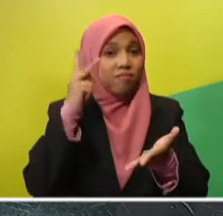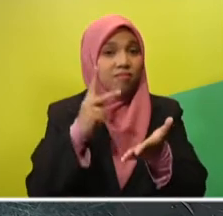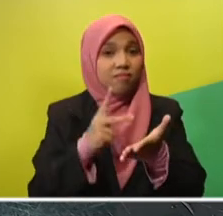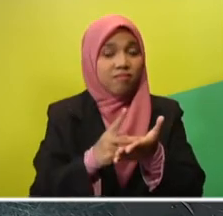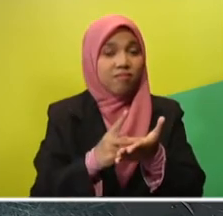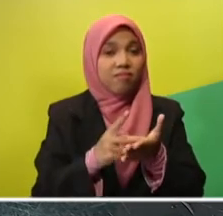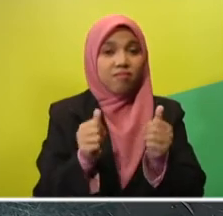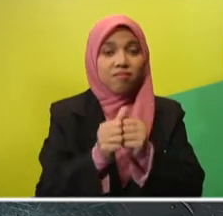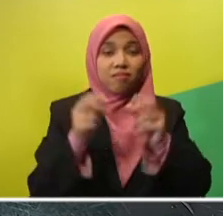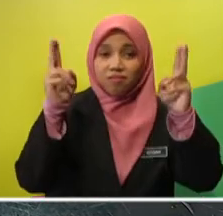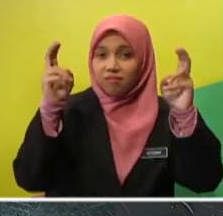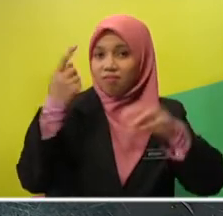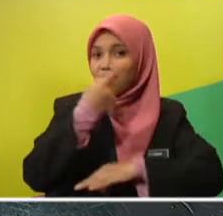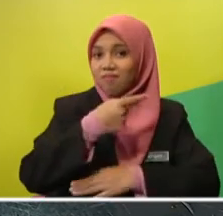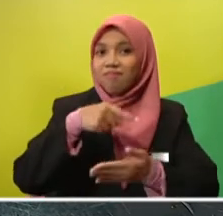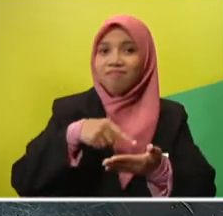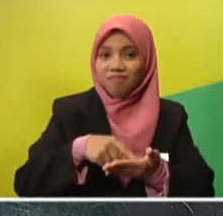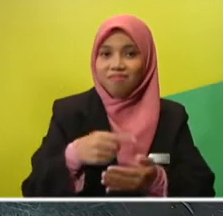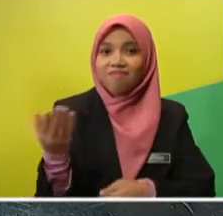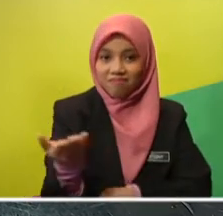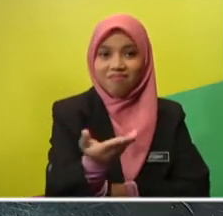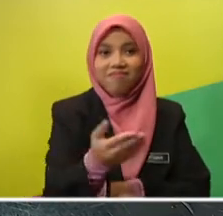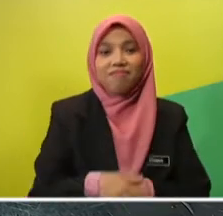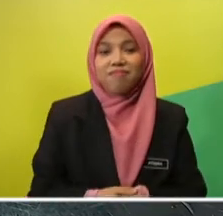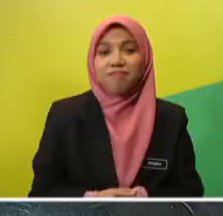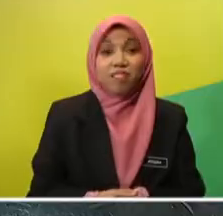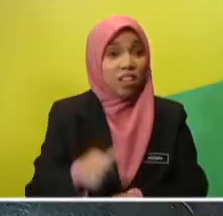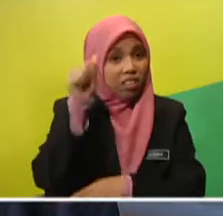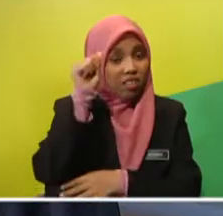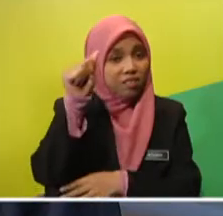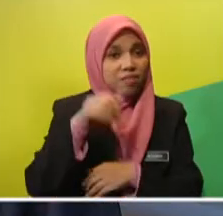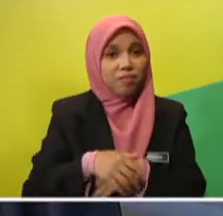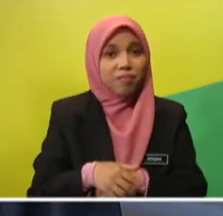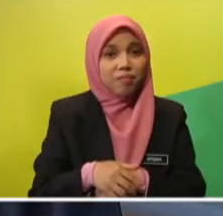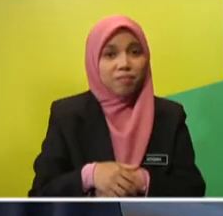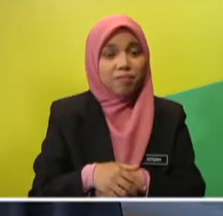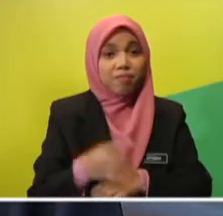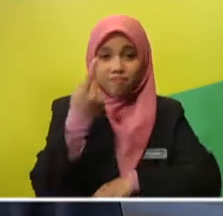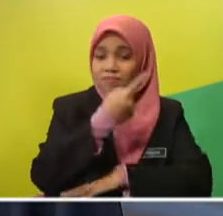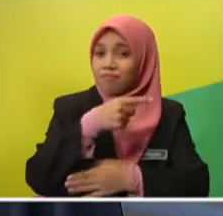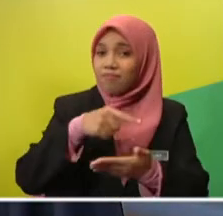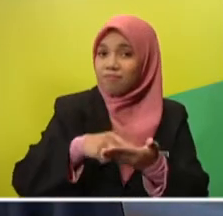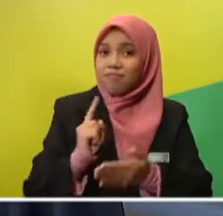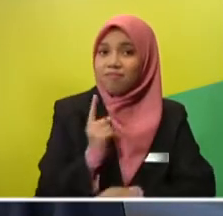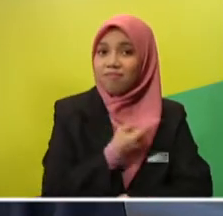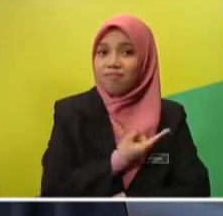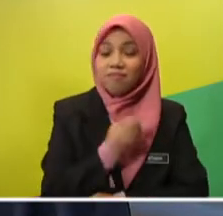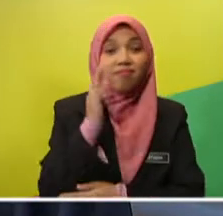topik peratongkat ini. Silakan. Okey, assalamualaikum. Okey, hari ini kita akan mulakan dengan